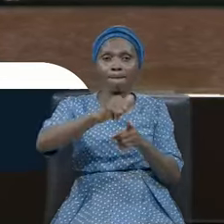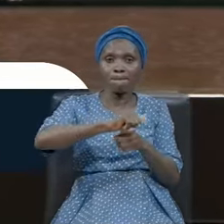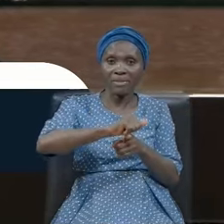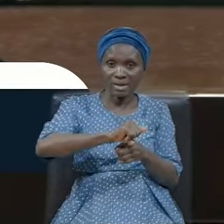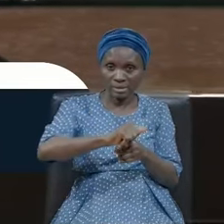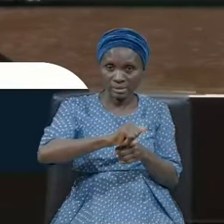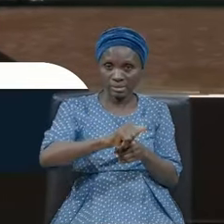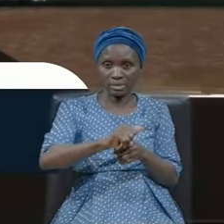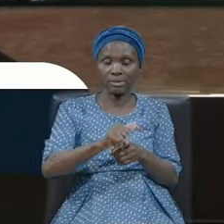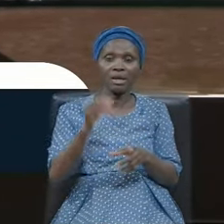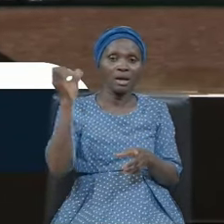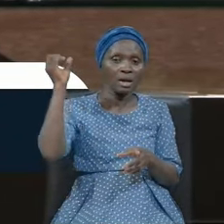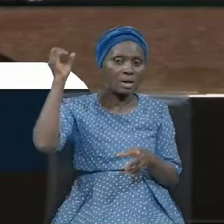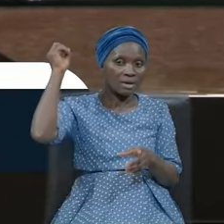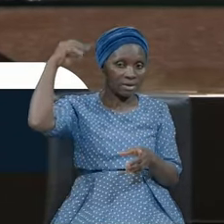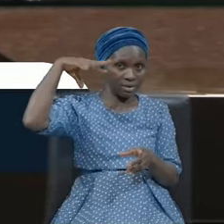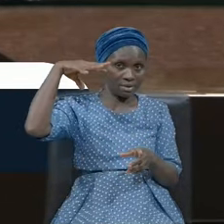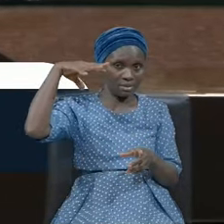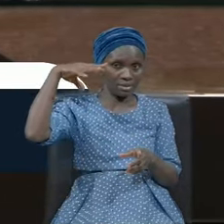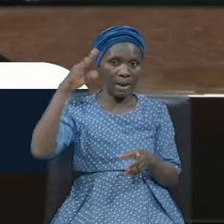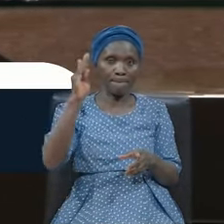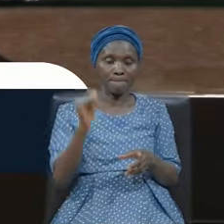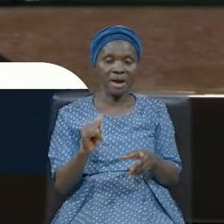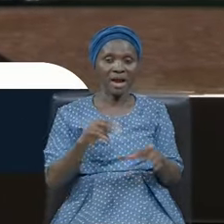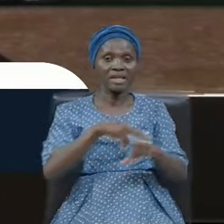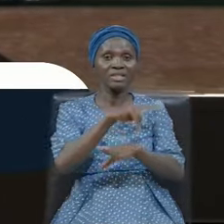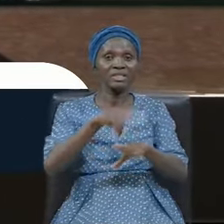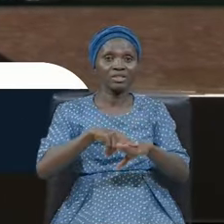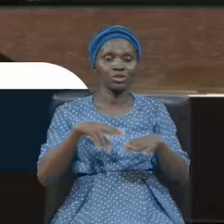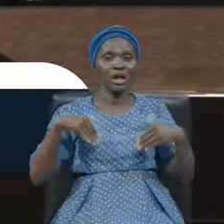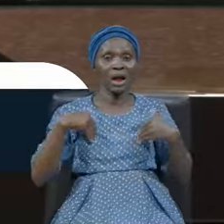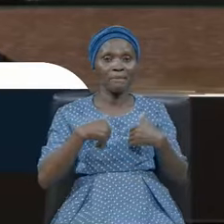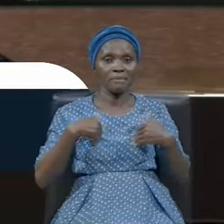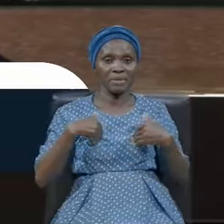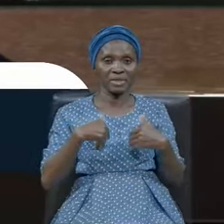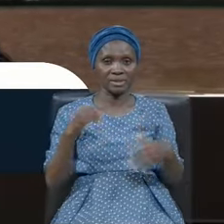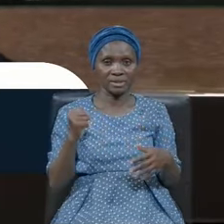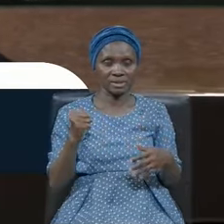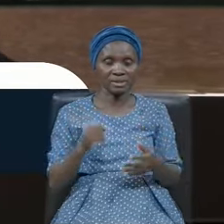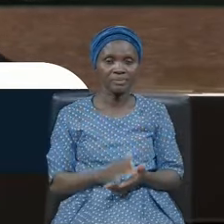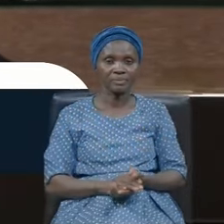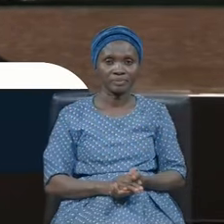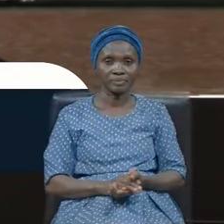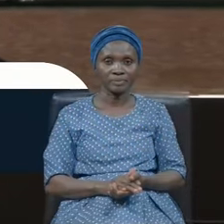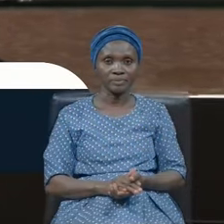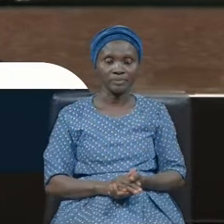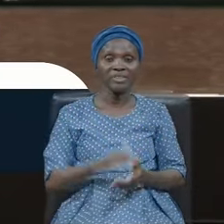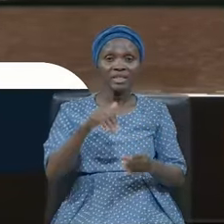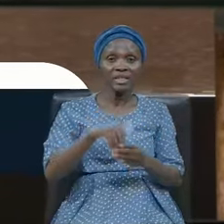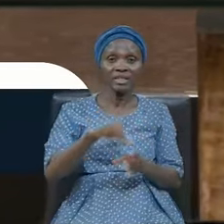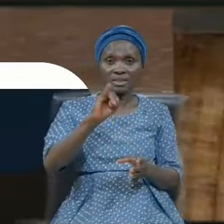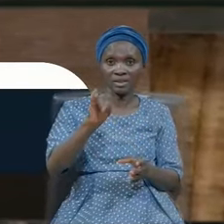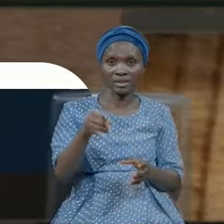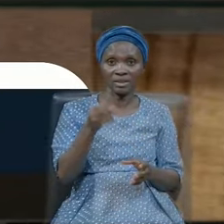La grâce mal appliqué par les bêtes ou les brutes naturelles. Allons